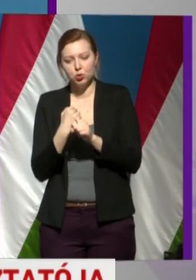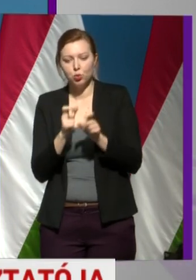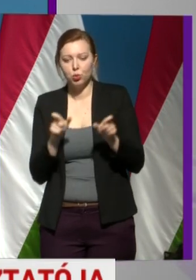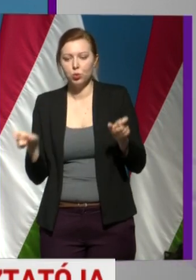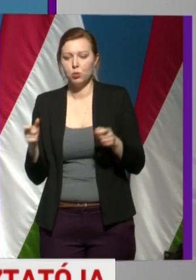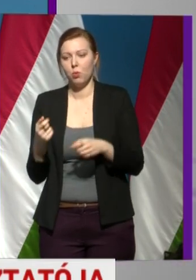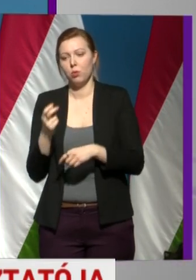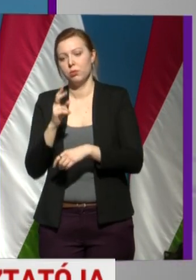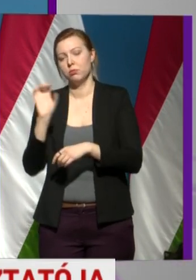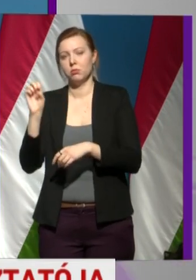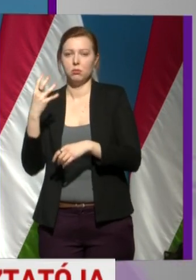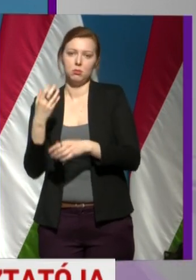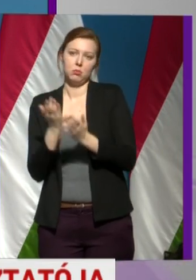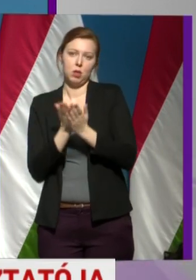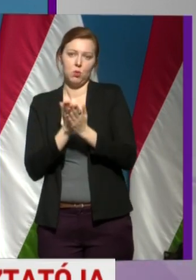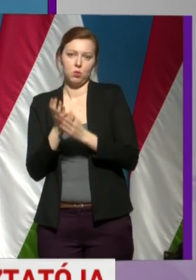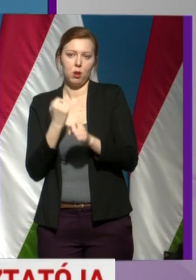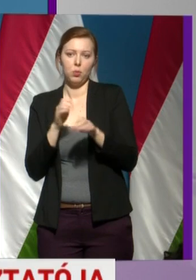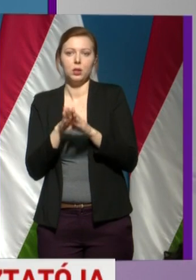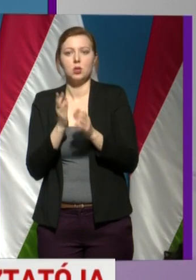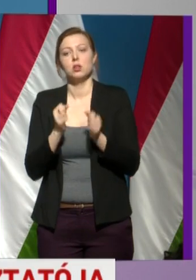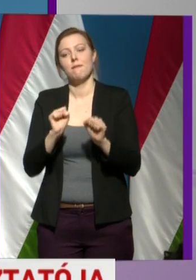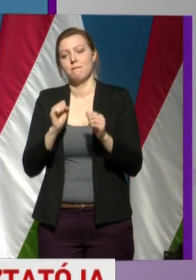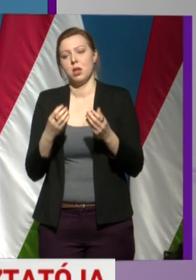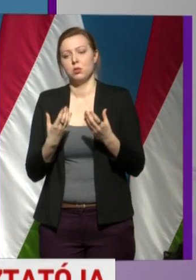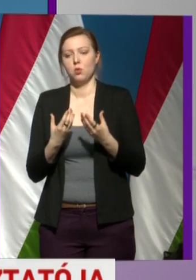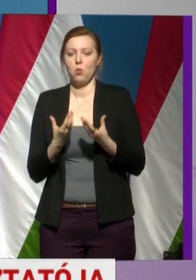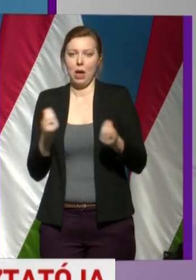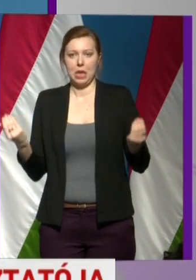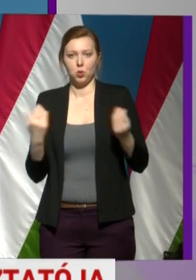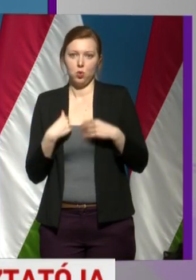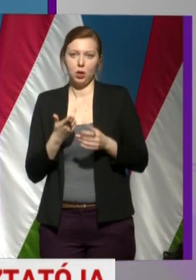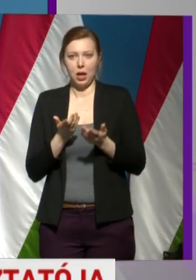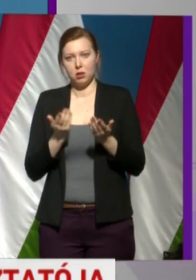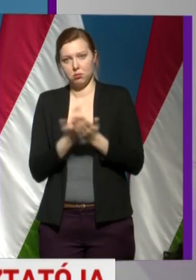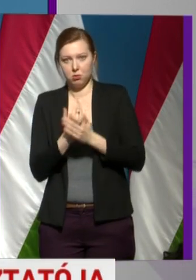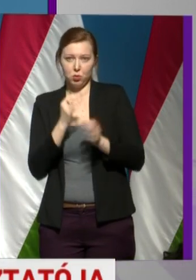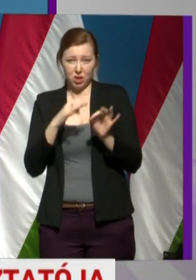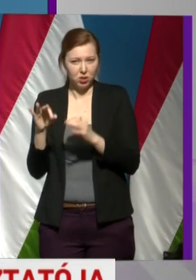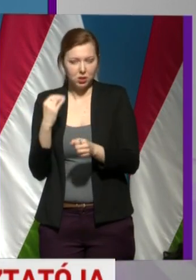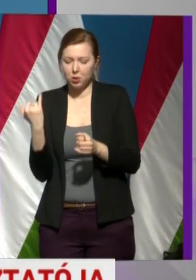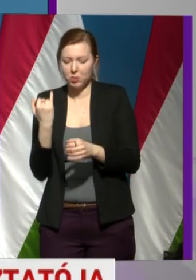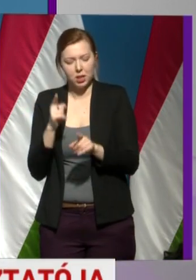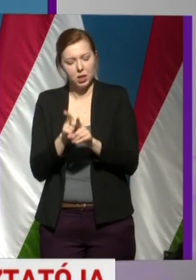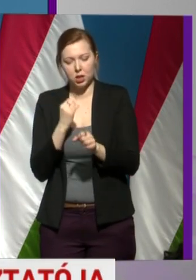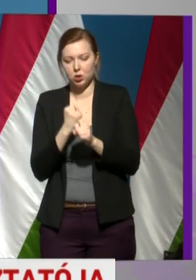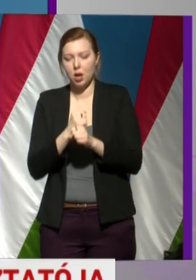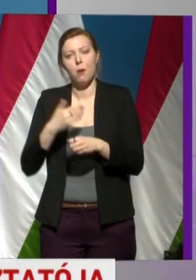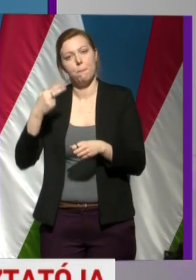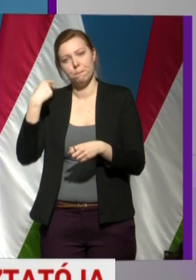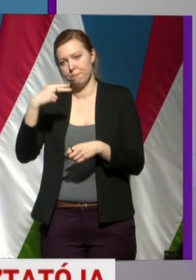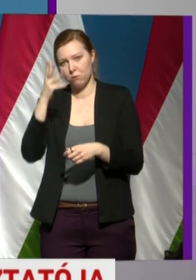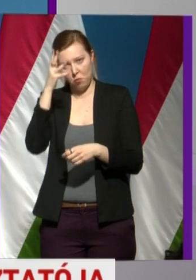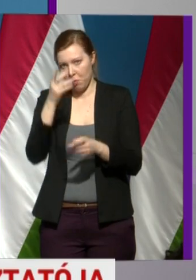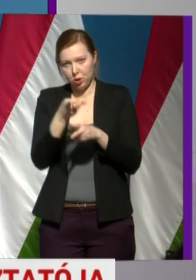és a mentőszolgálat munkatársai védőeszközökkel hajtották végre a szükséges intézkedéseket. Ez természetesen ezután még inkább így